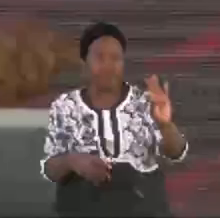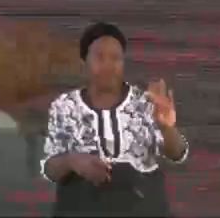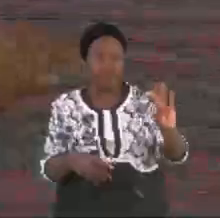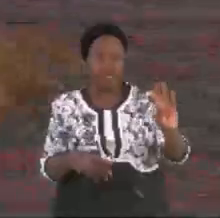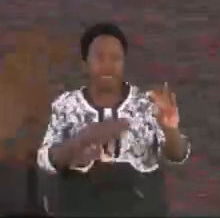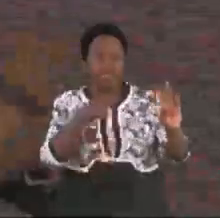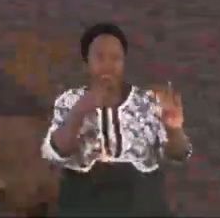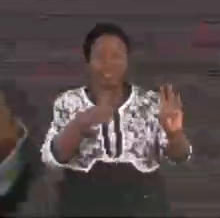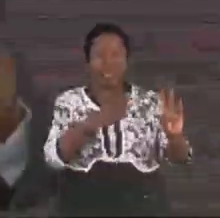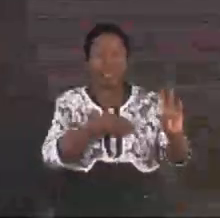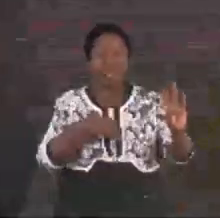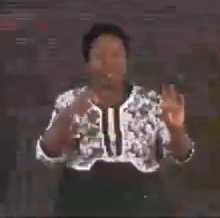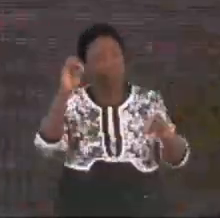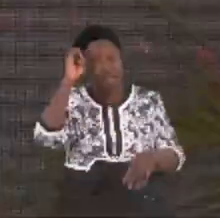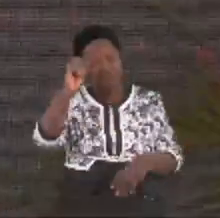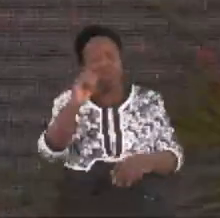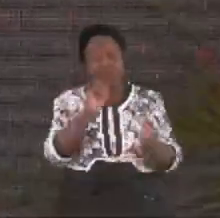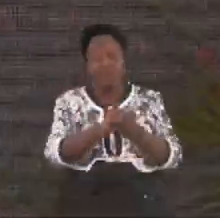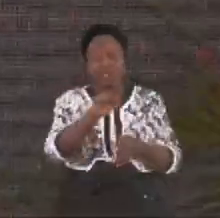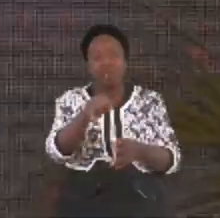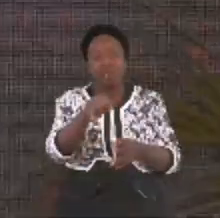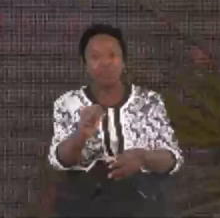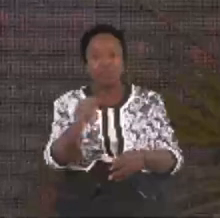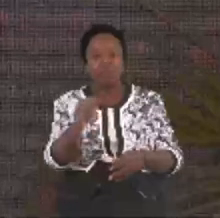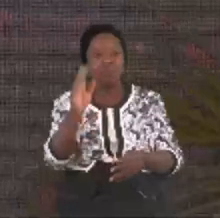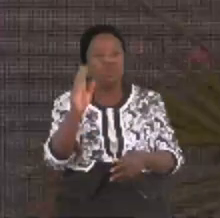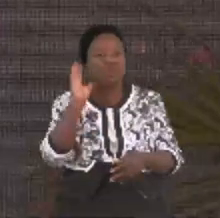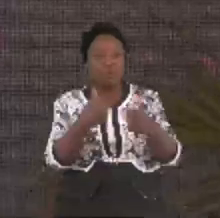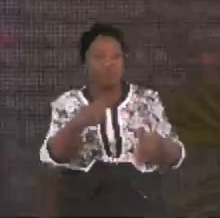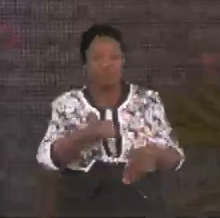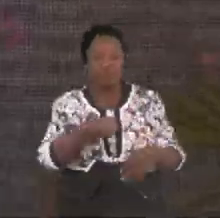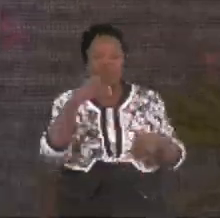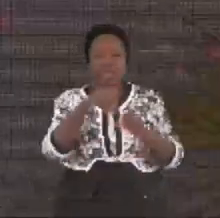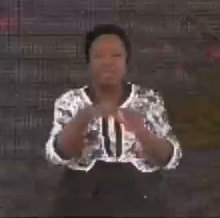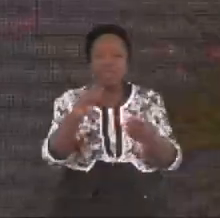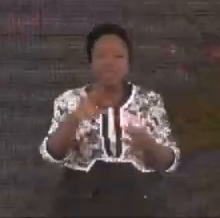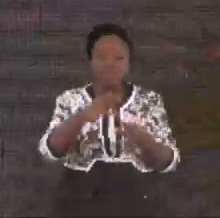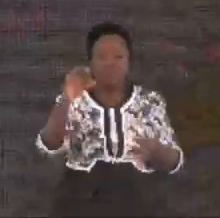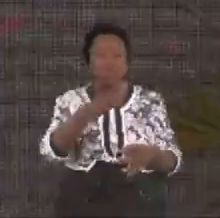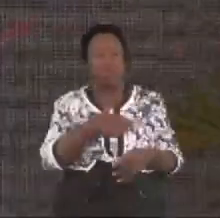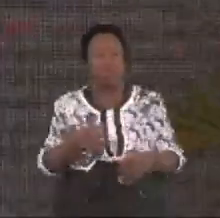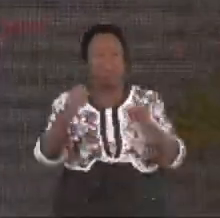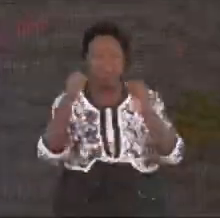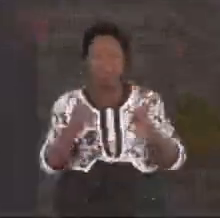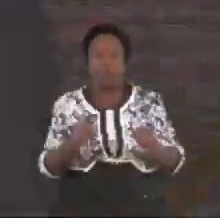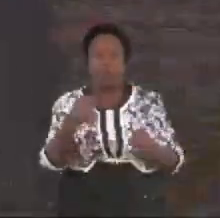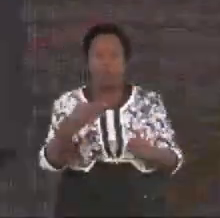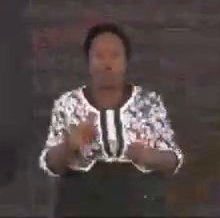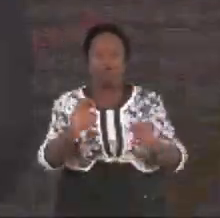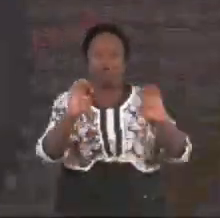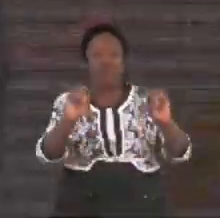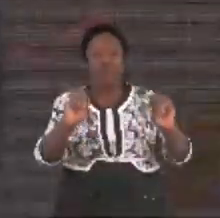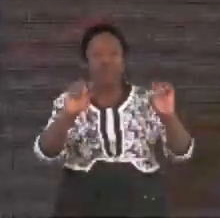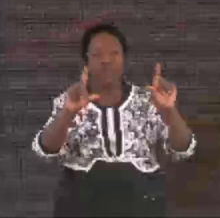marchera, ça Jean, il marchera devant Dieu avec l'esprit et la puissance d'Élie,